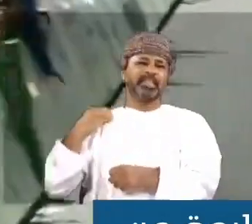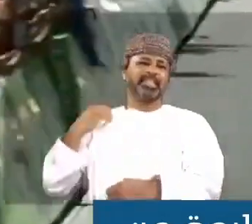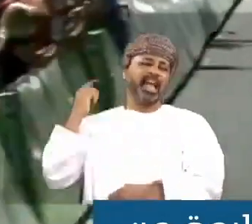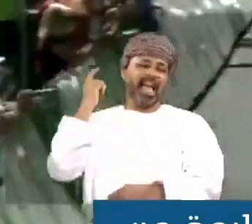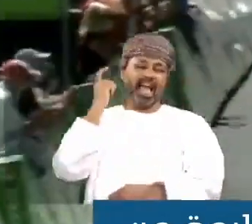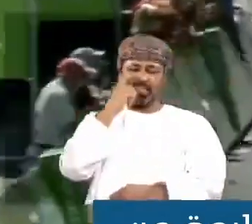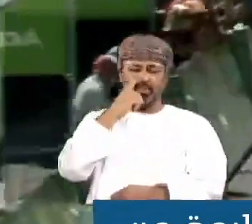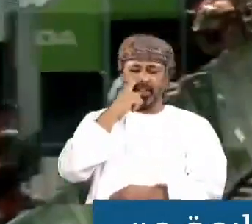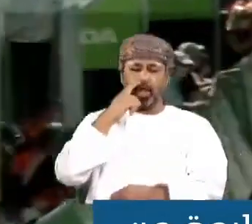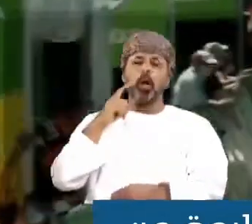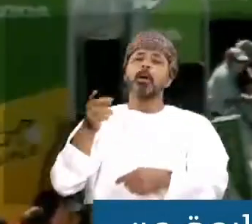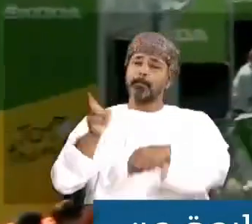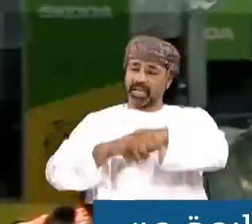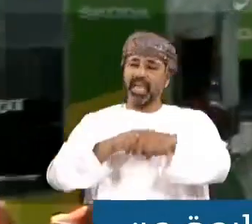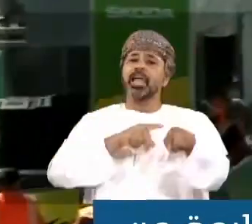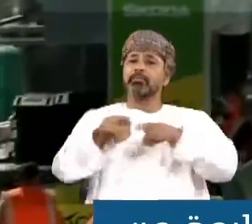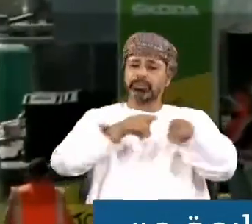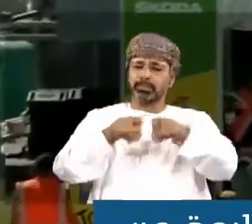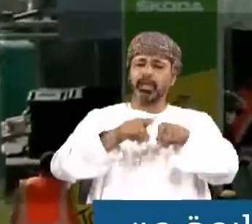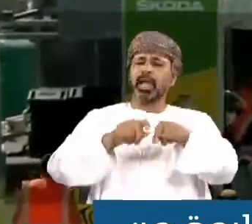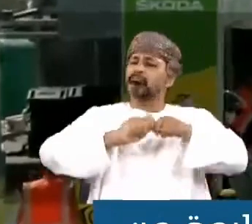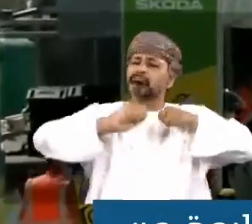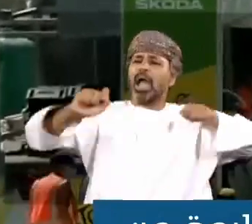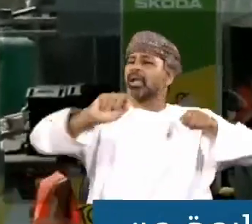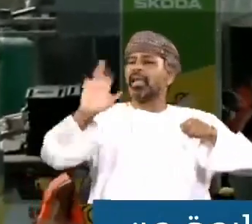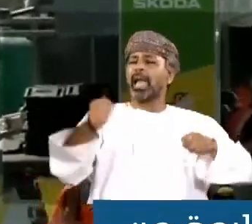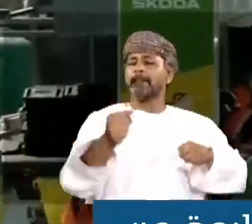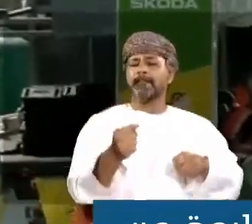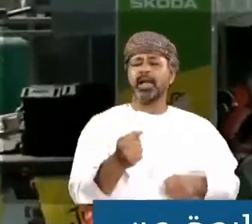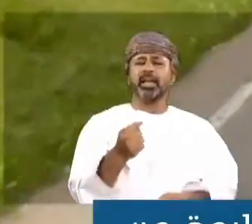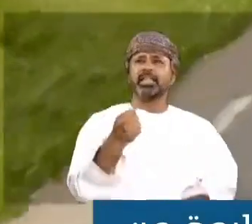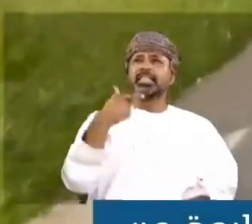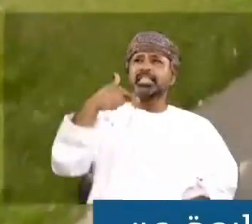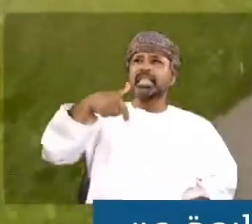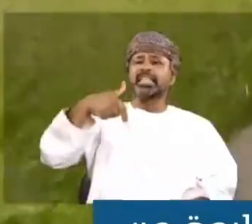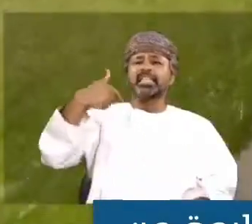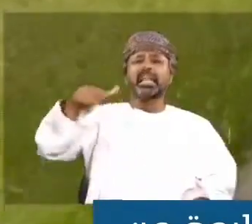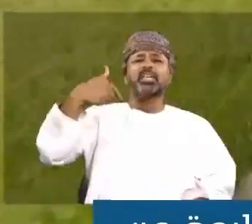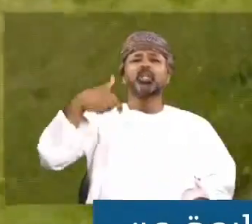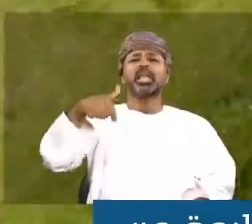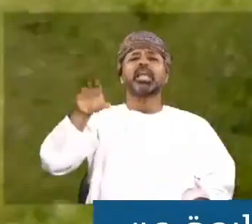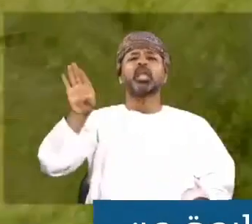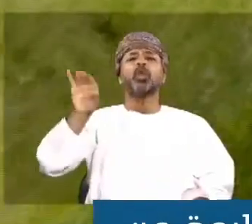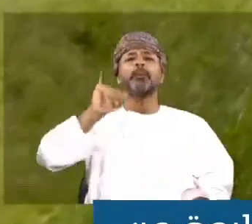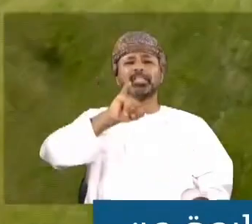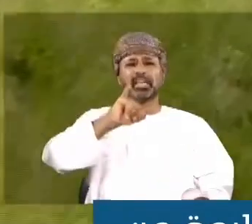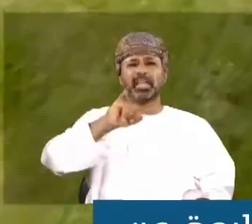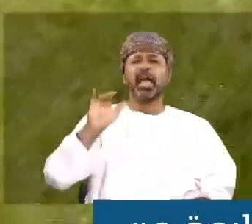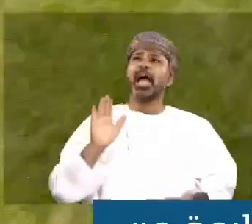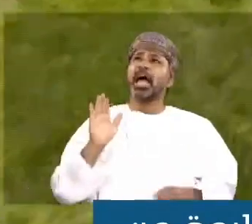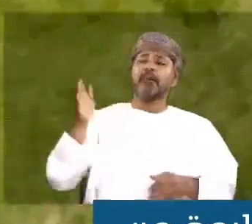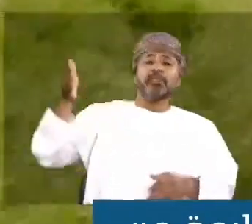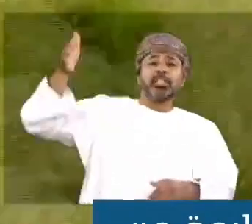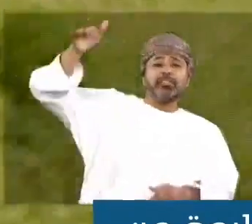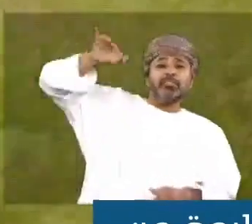لمرحلة إضافية. وامتدت المرحلة على مسافة نحو 16 كيلومتر على ارتفاع